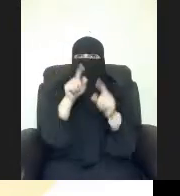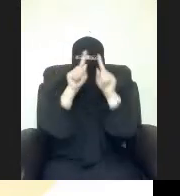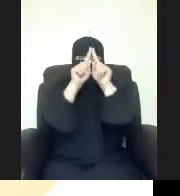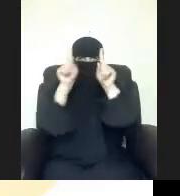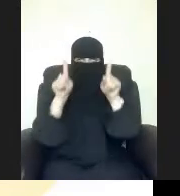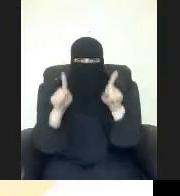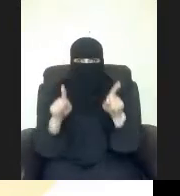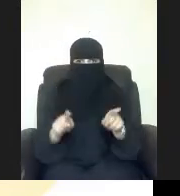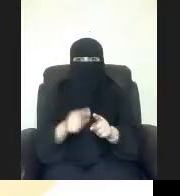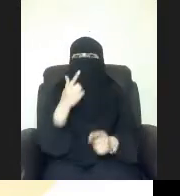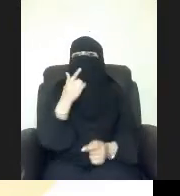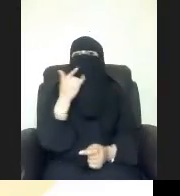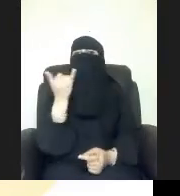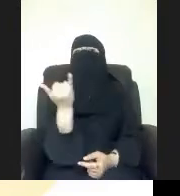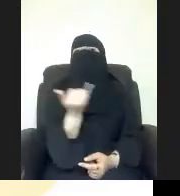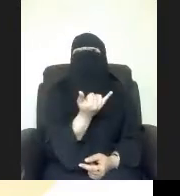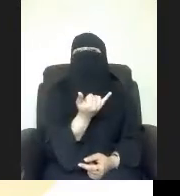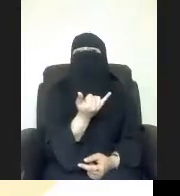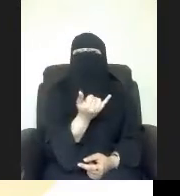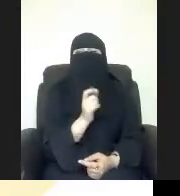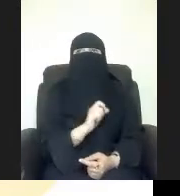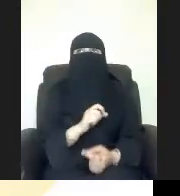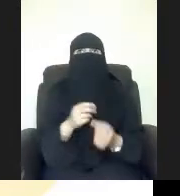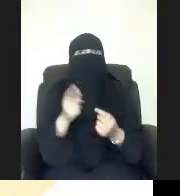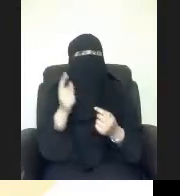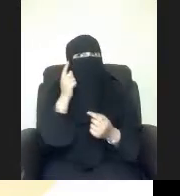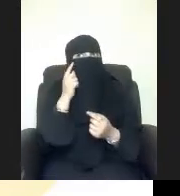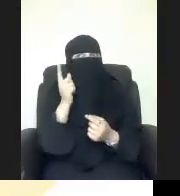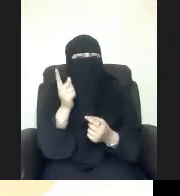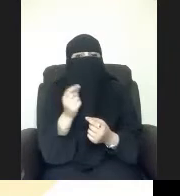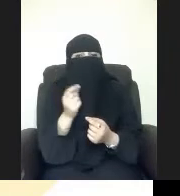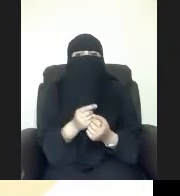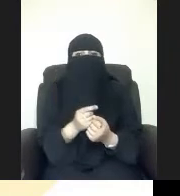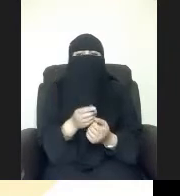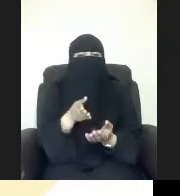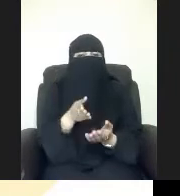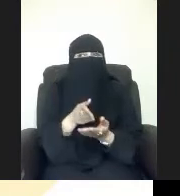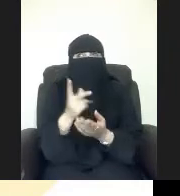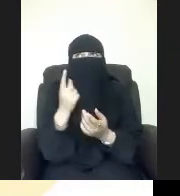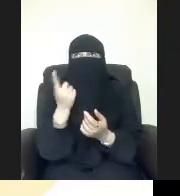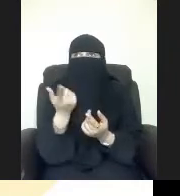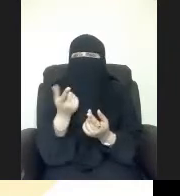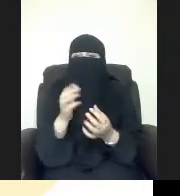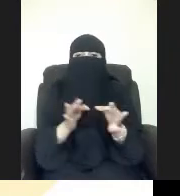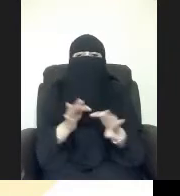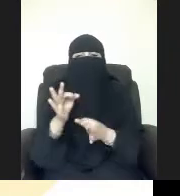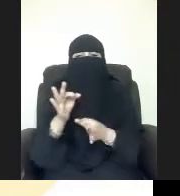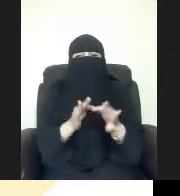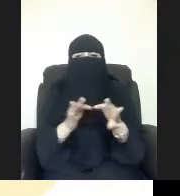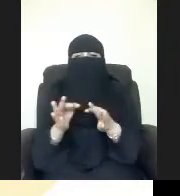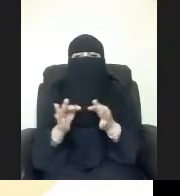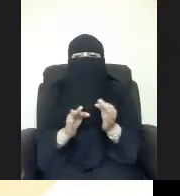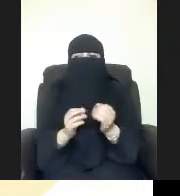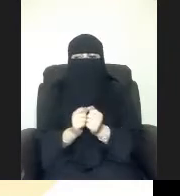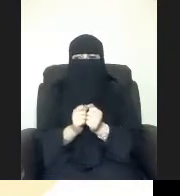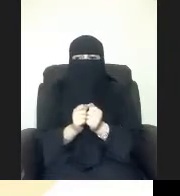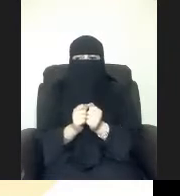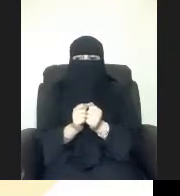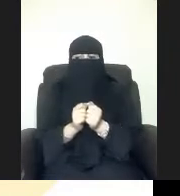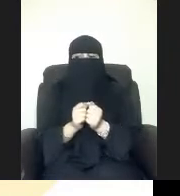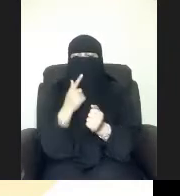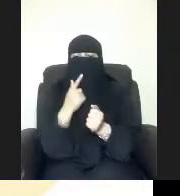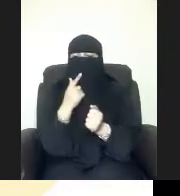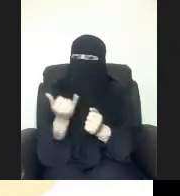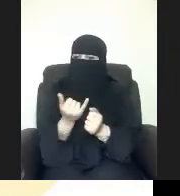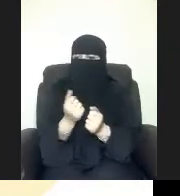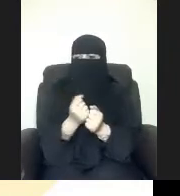يعتمد التصميم على مفهوم المنهج الذي يتبناه المصمم وفلسفة المجتمع، كذلك لابد أن تراعي فلسفة